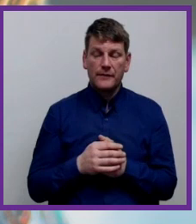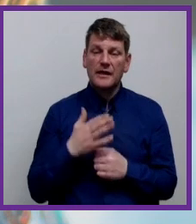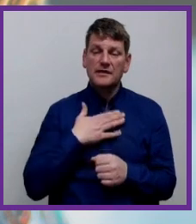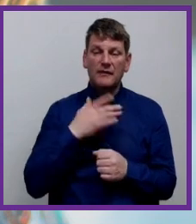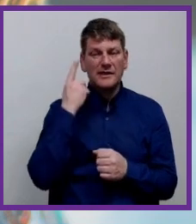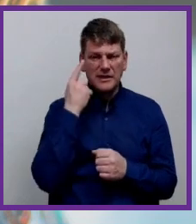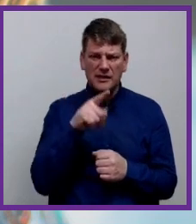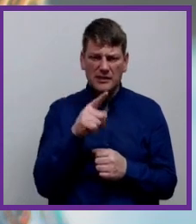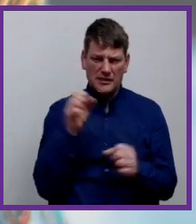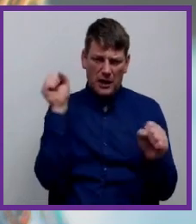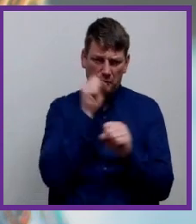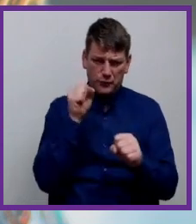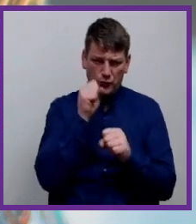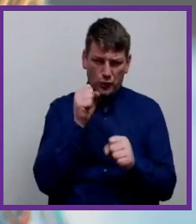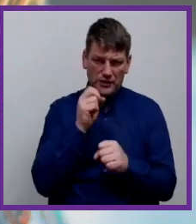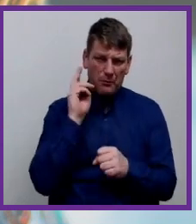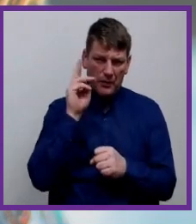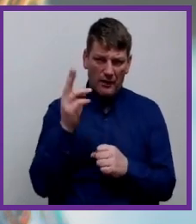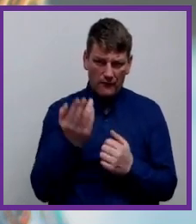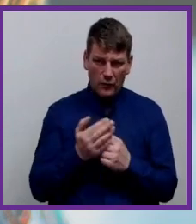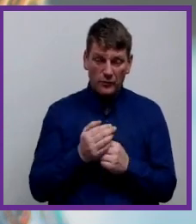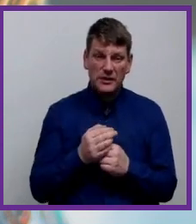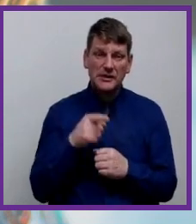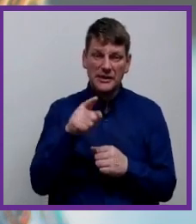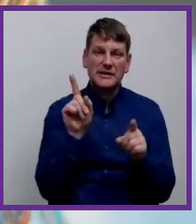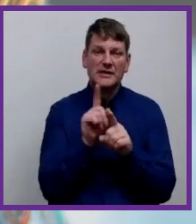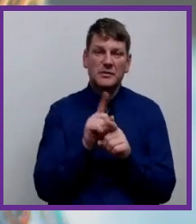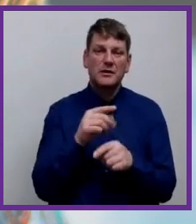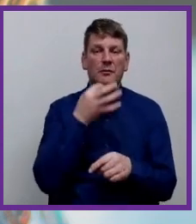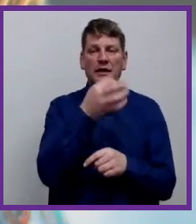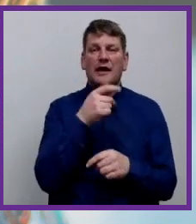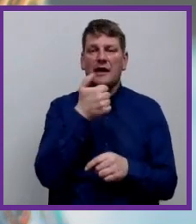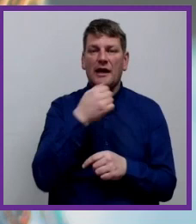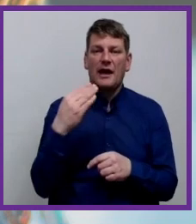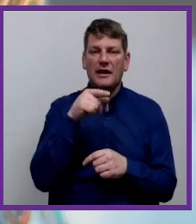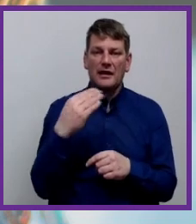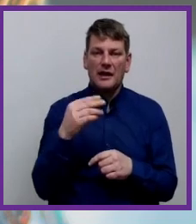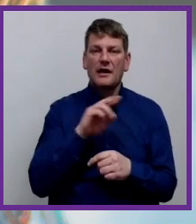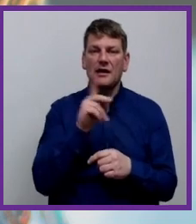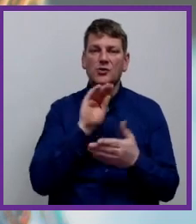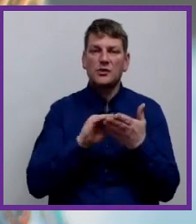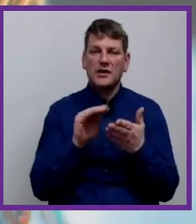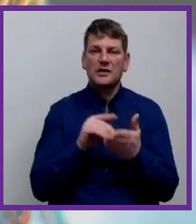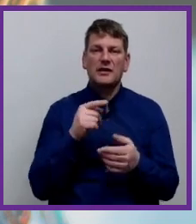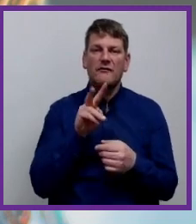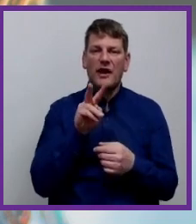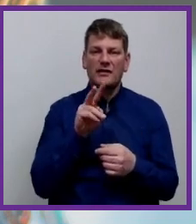tas ir pilnīgi absurds apgalvojums, jo tas ir aptuveni tas pats, kas pārmest Gētem, kurš uzrakstīja Vertera ciešanas, ka pēc tam